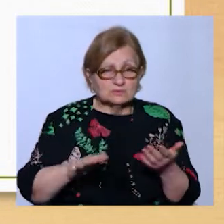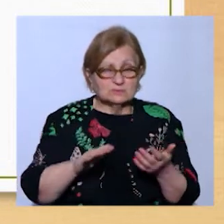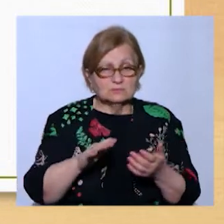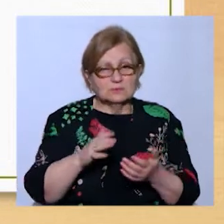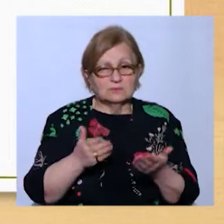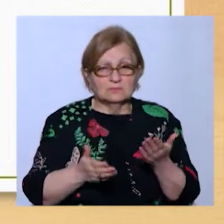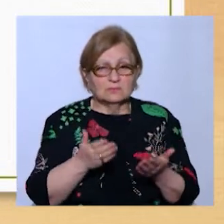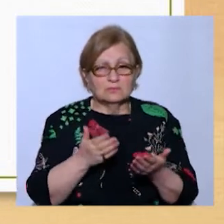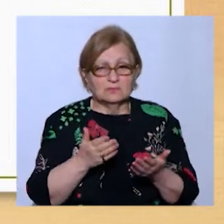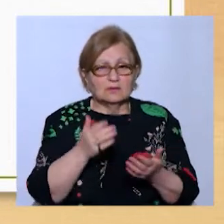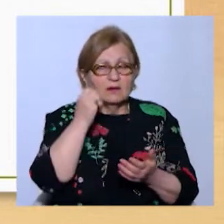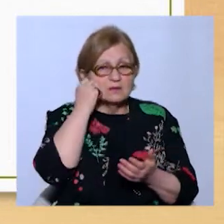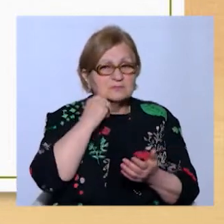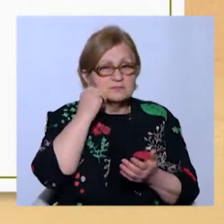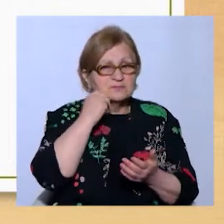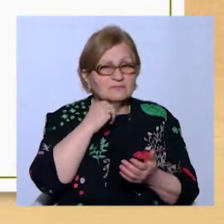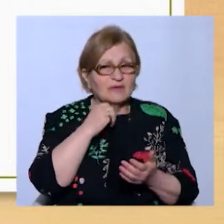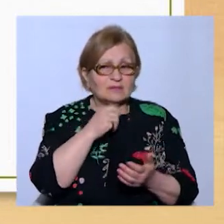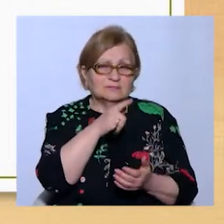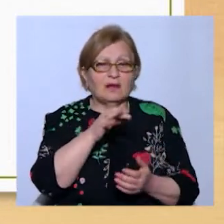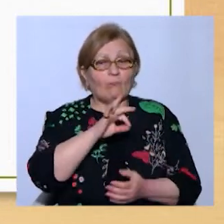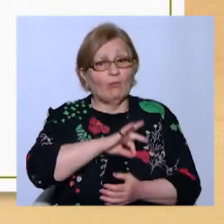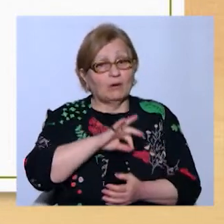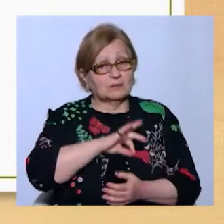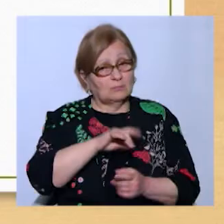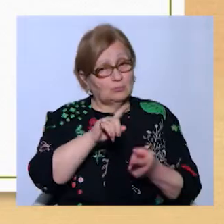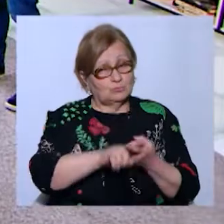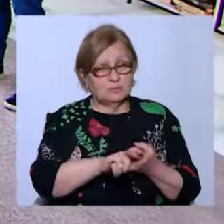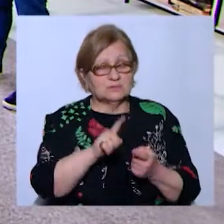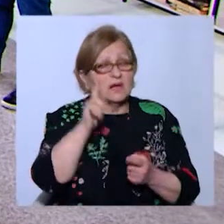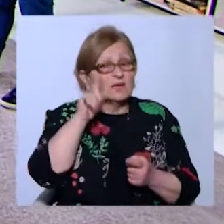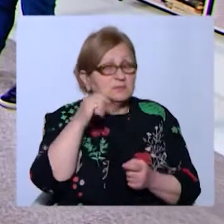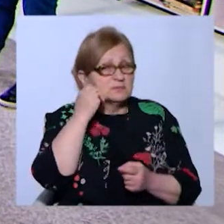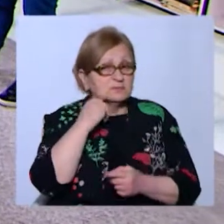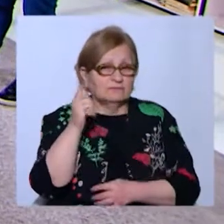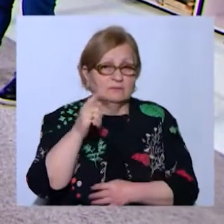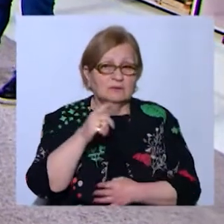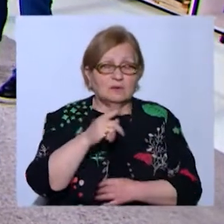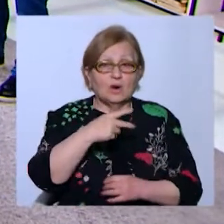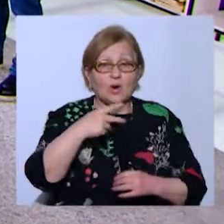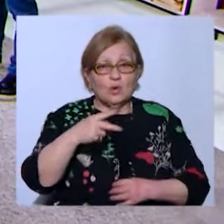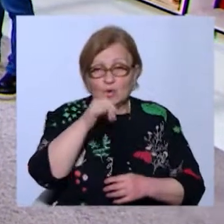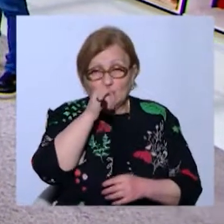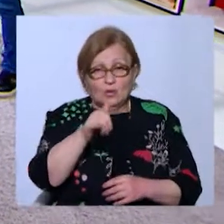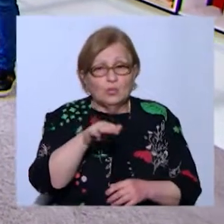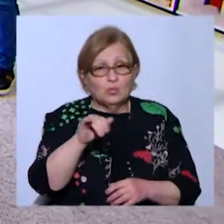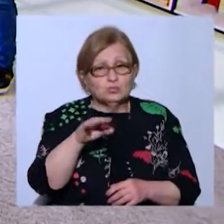უკვე ძველ მოხერხებულობაზე არის დამოკიდებული. ხოლო უტოლობის